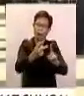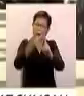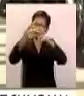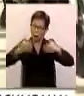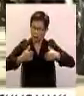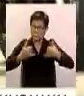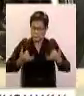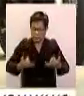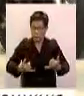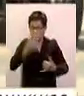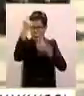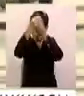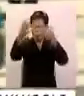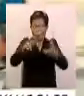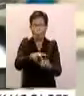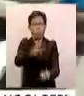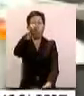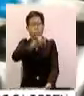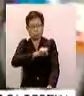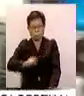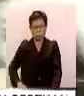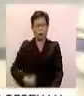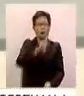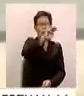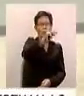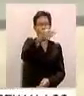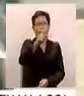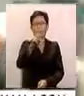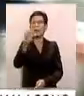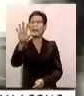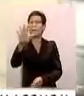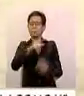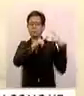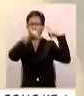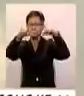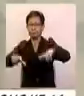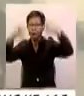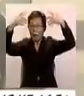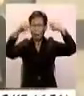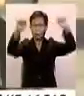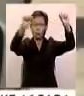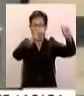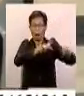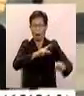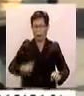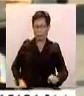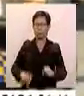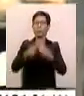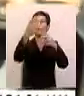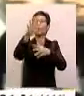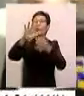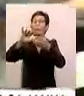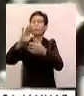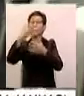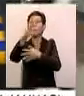yang diadakan hari ini berikutan pengumuman mengejut Sultan Muhammad V meletak jawatan sebagai Yang di-Pertuan Agong ke-15 semalam.